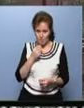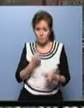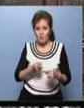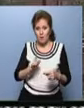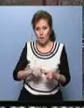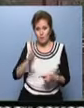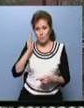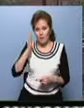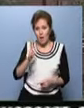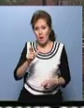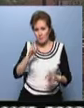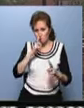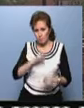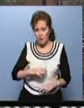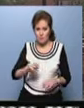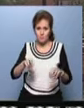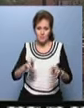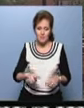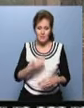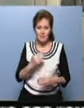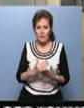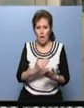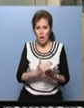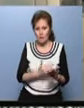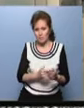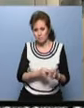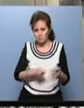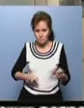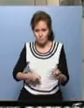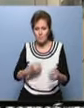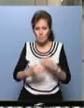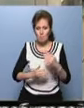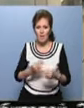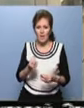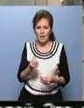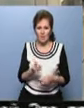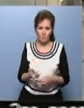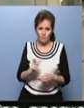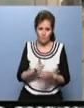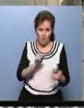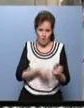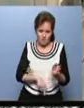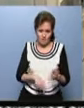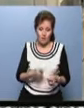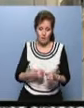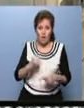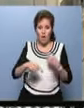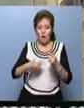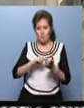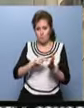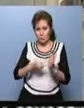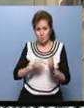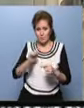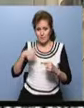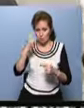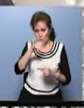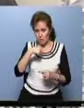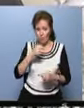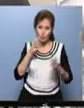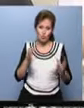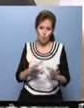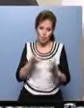прогнозируют эксперты, замедлят темпы инфляции. При формировании проекта регионального бюджета на будущий год, как отметила Широбокова,